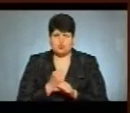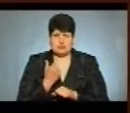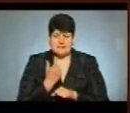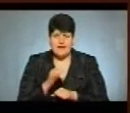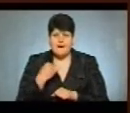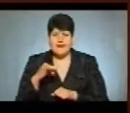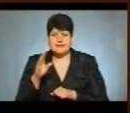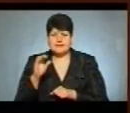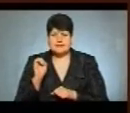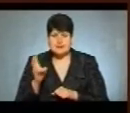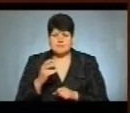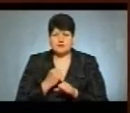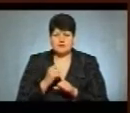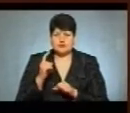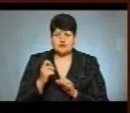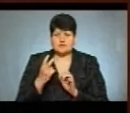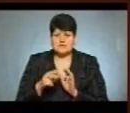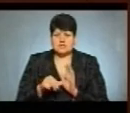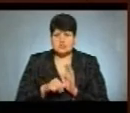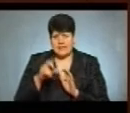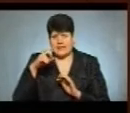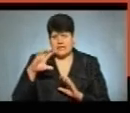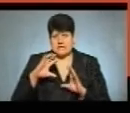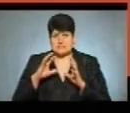у 126 країнах світу.